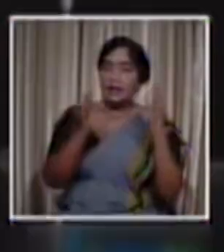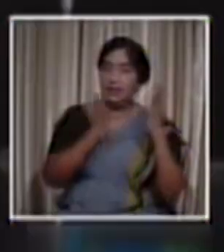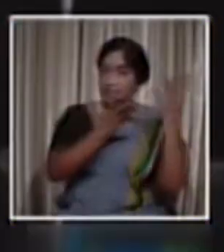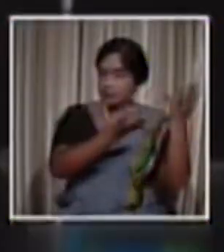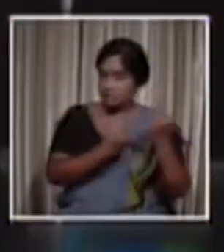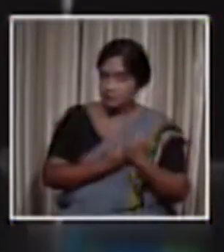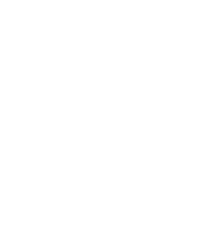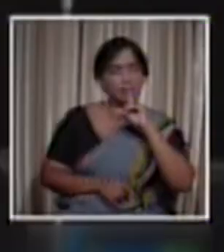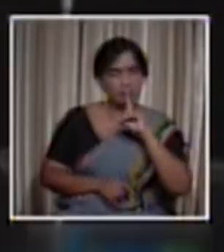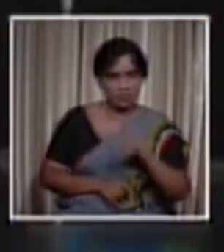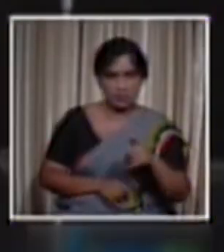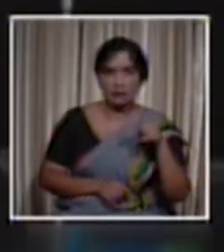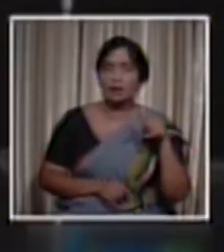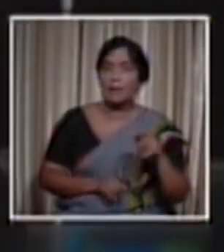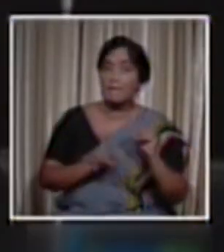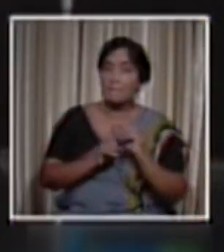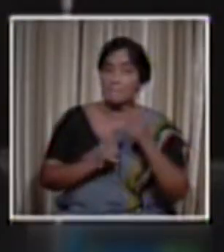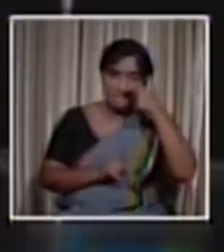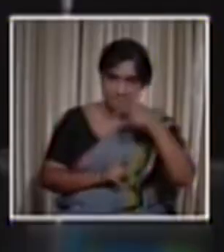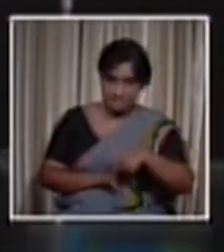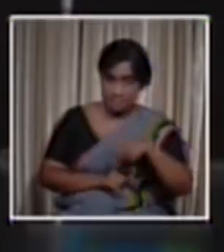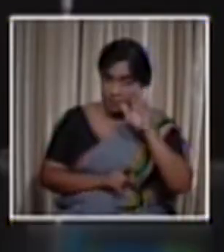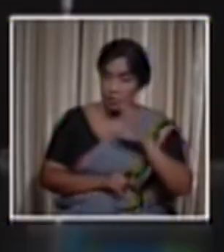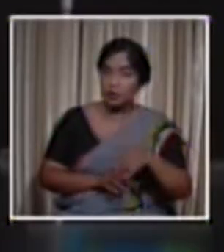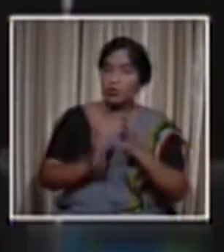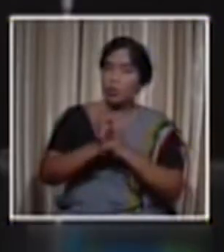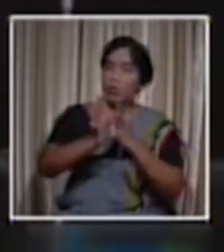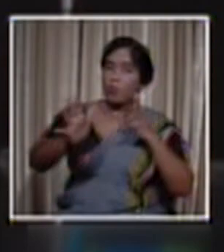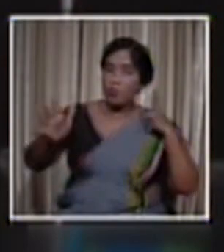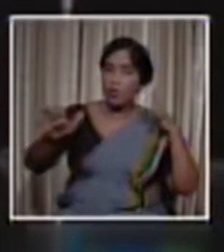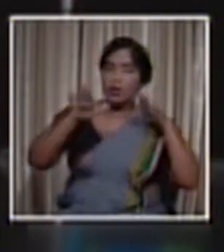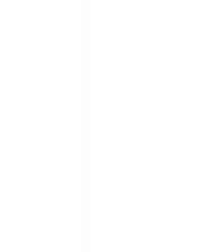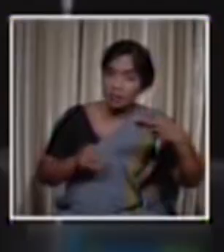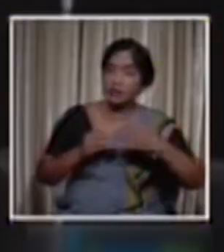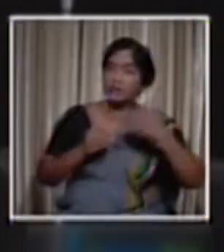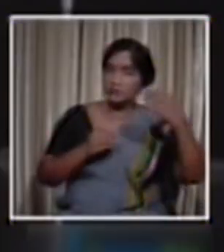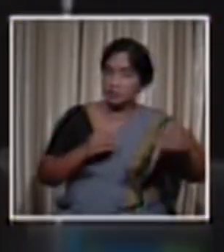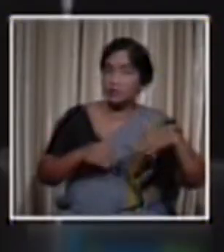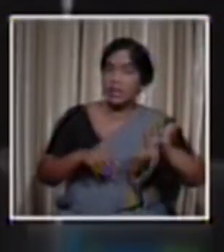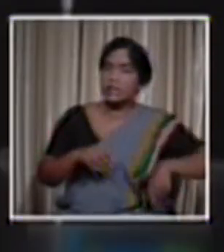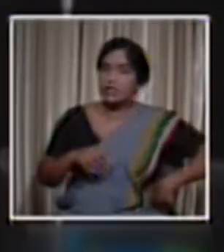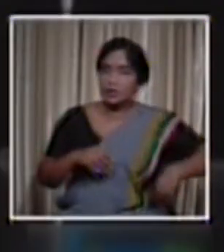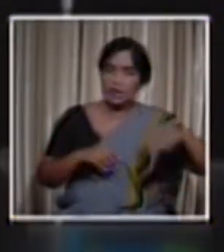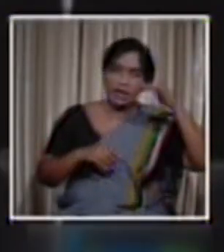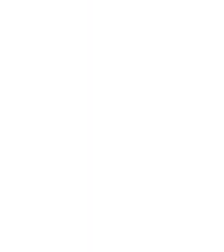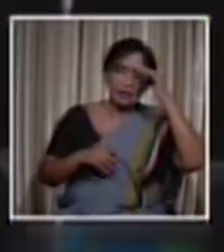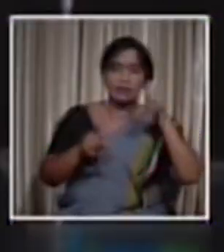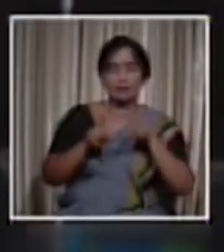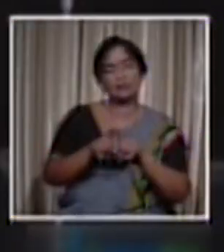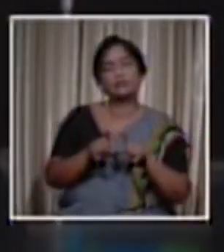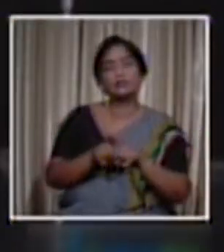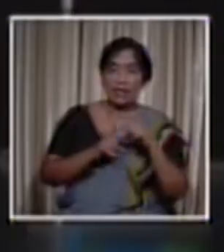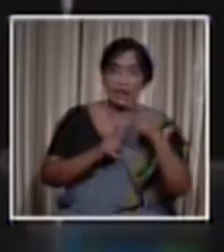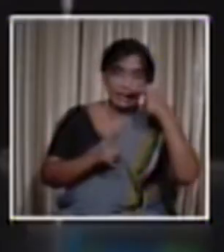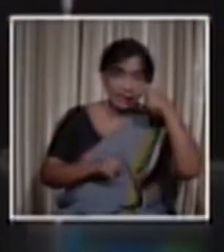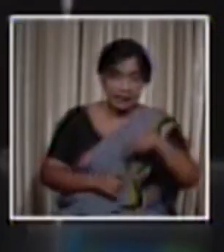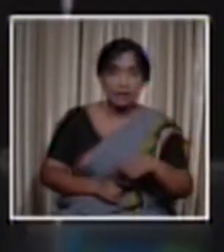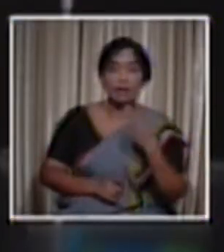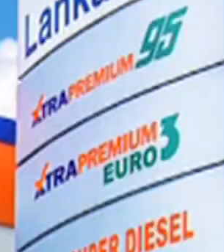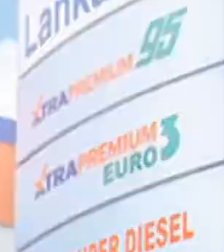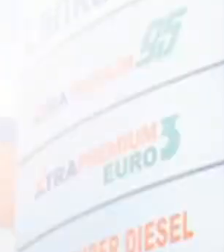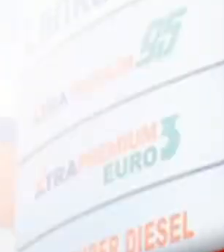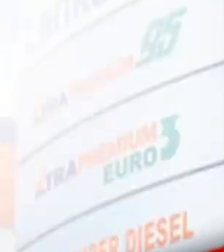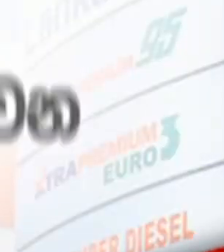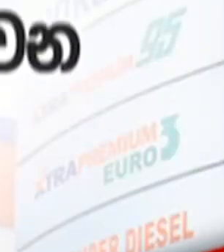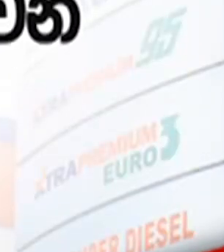කරගෙන මේ කටයුතු කරන්න. පෙට්‍රල් සඳහා පොලිම්බල රැඳිලා ඉන්න එපා. සෙනසුරාදා ඉරිදා වගේ වෙනකට තමයි අපිට පෙට්‍රල් සමස්ත වශයක්